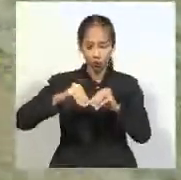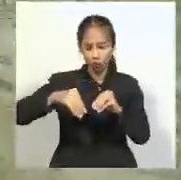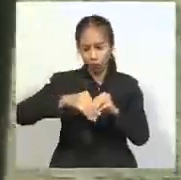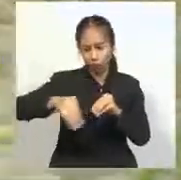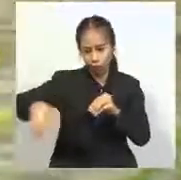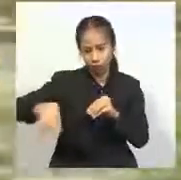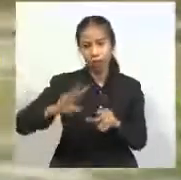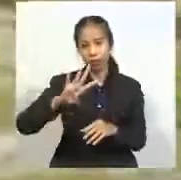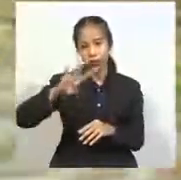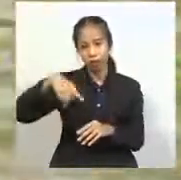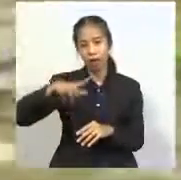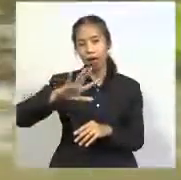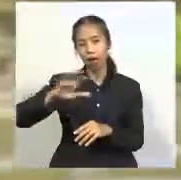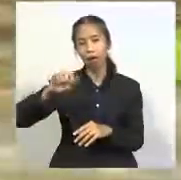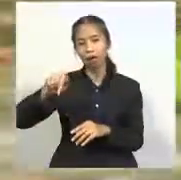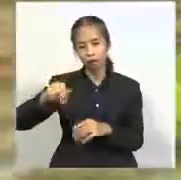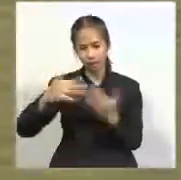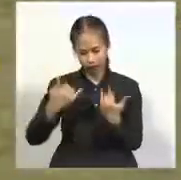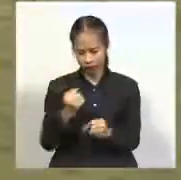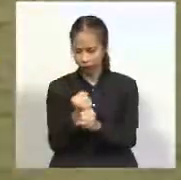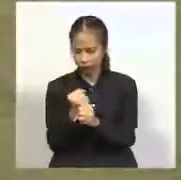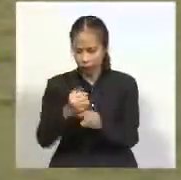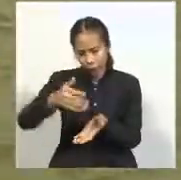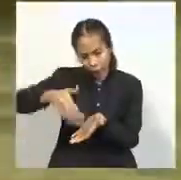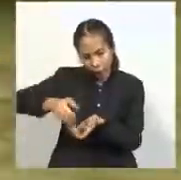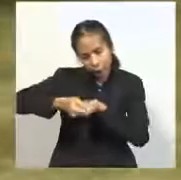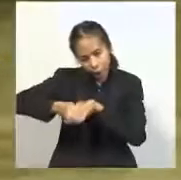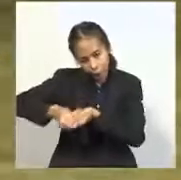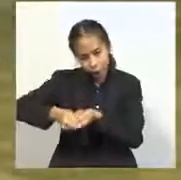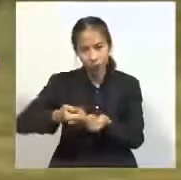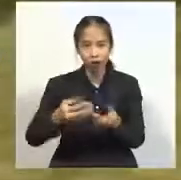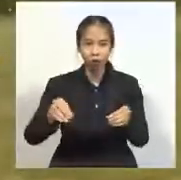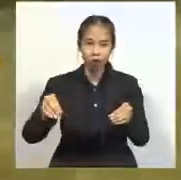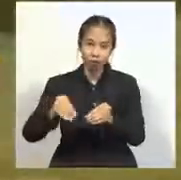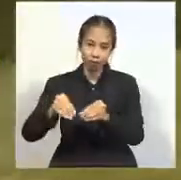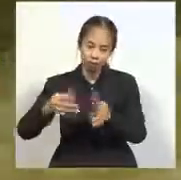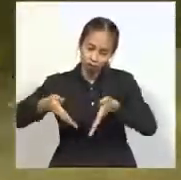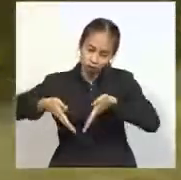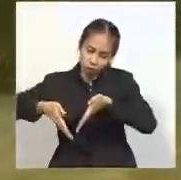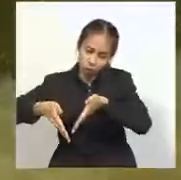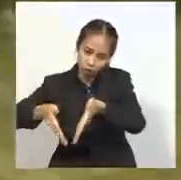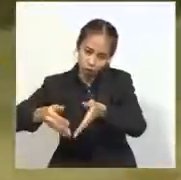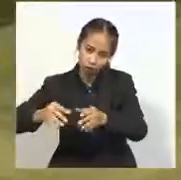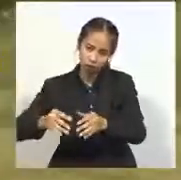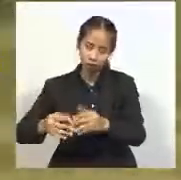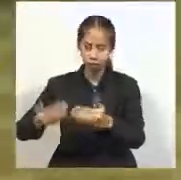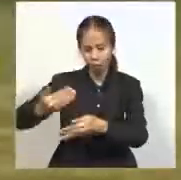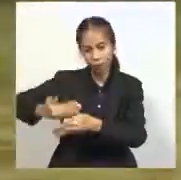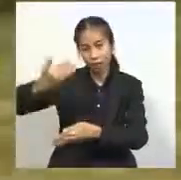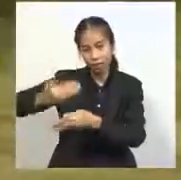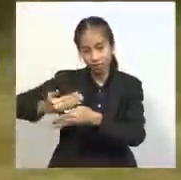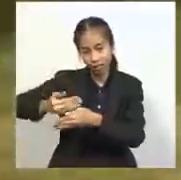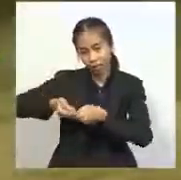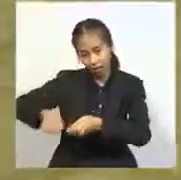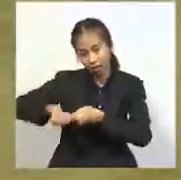าง 4,500 เมตรโดยได้ร่วมกันทำความสะอาดขัดล้างบริเวณลานถนนขัดขอบเขื่อนใต้สะ